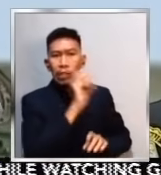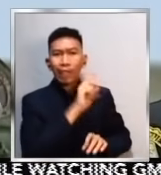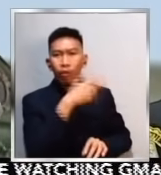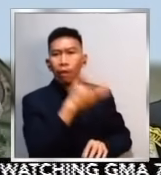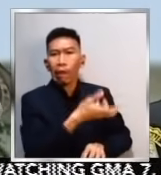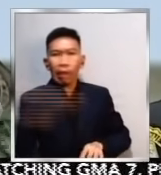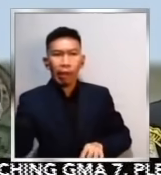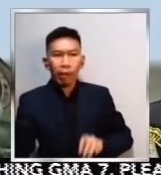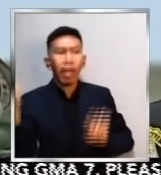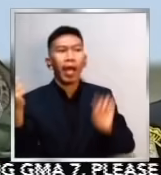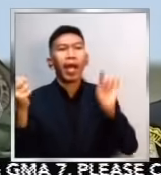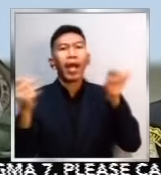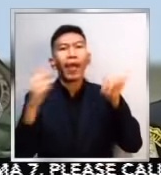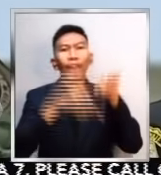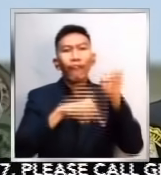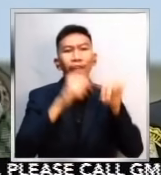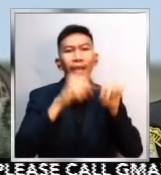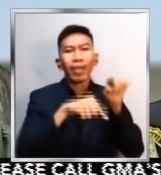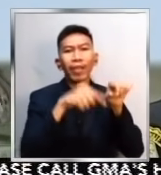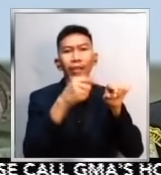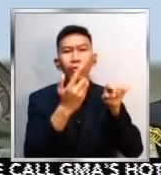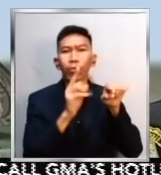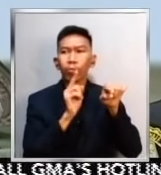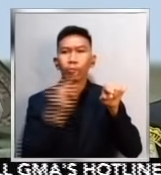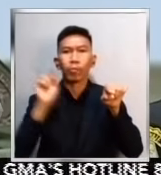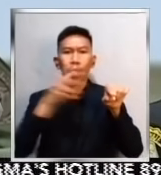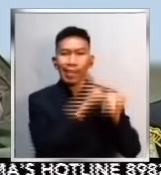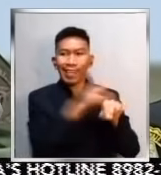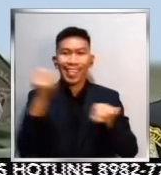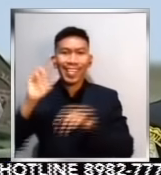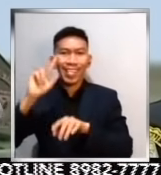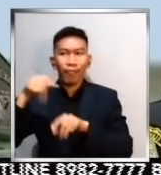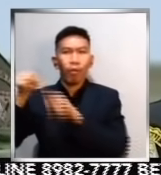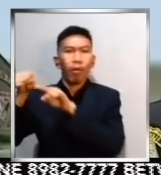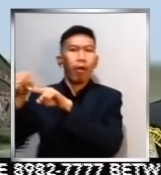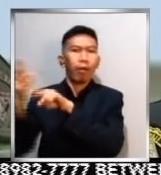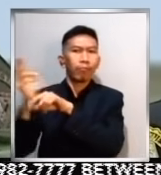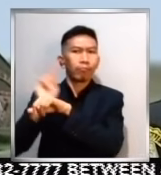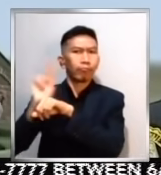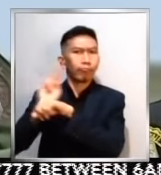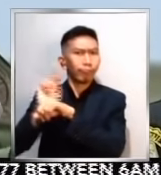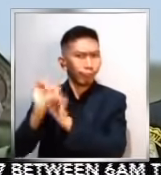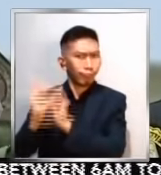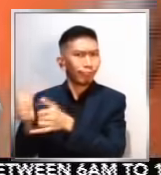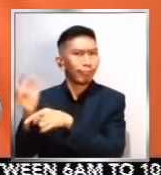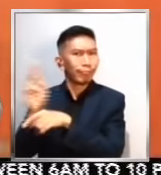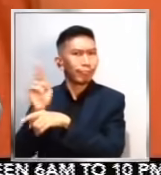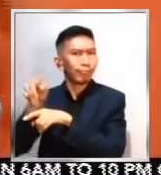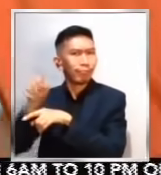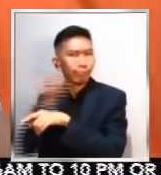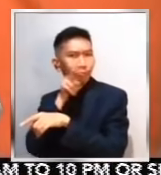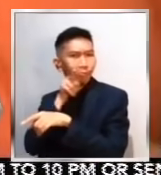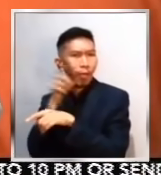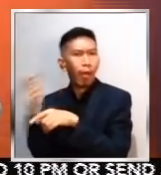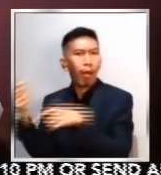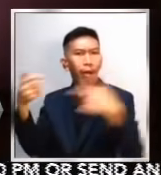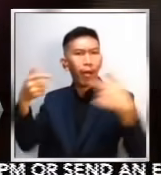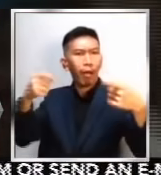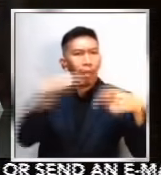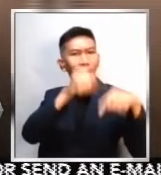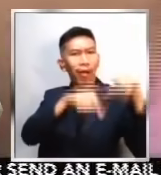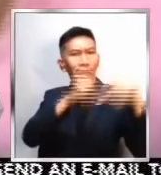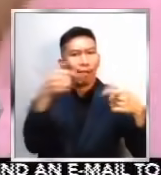pa ginagamit ng suspect. So nakapag-penetrate tayo, makipag-communicate sa suspect. Robbery with rape ang